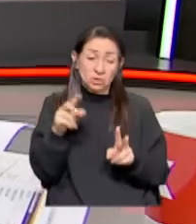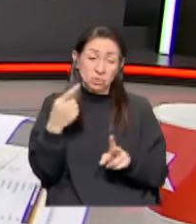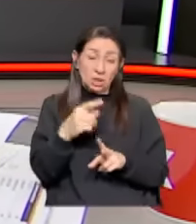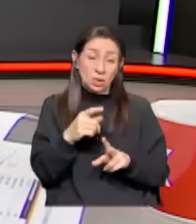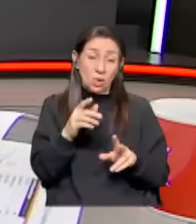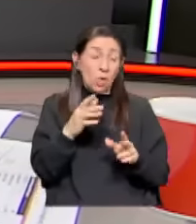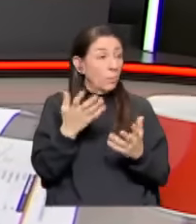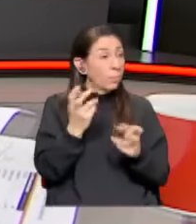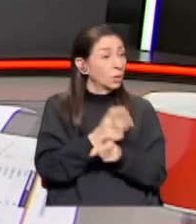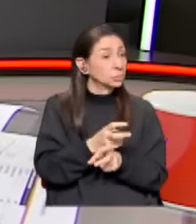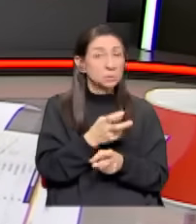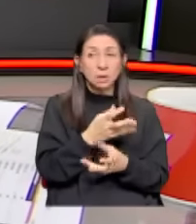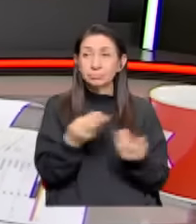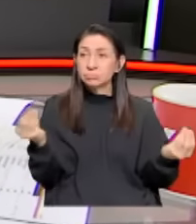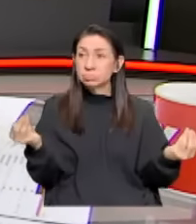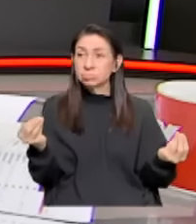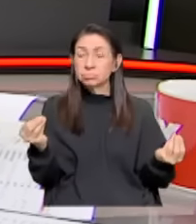Şimşek ortalıkta görünmüyor.